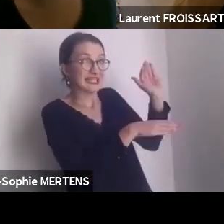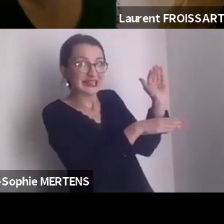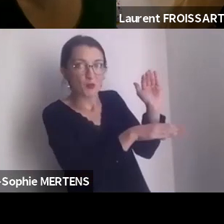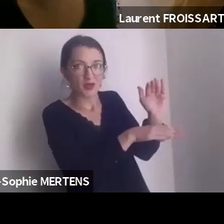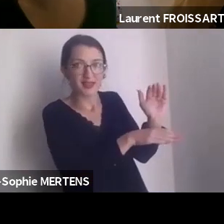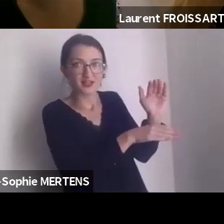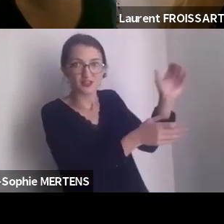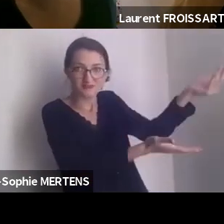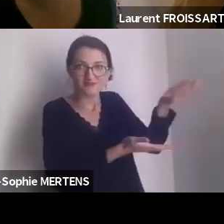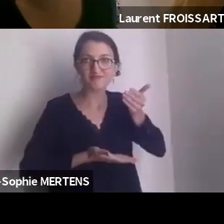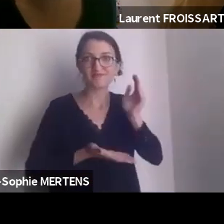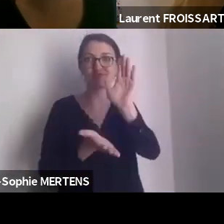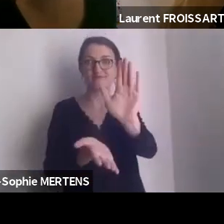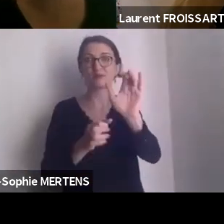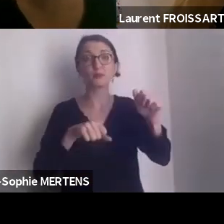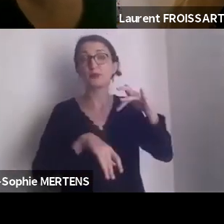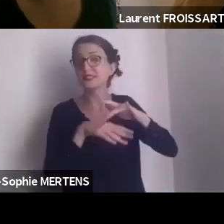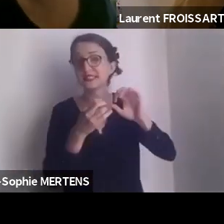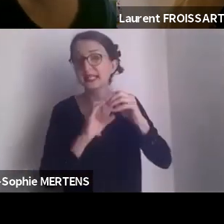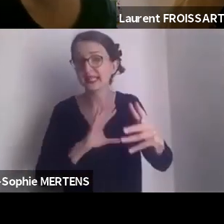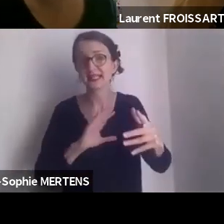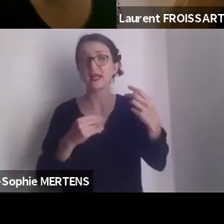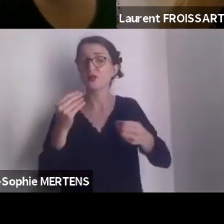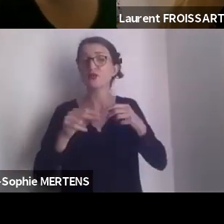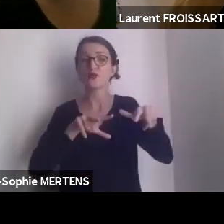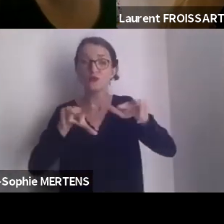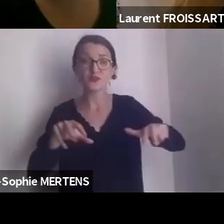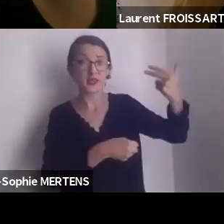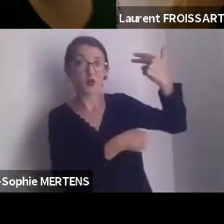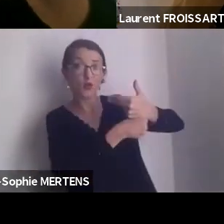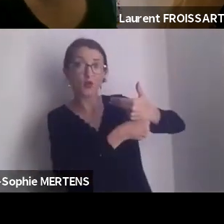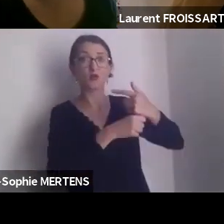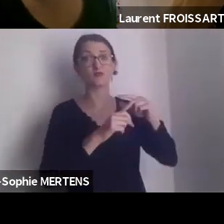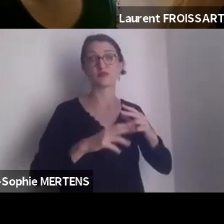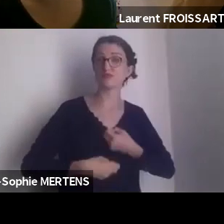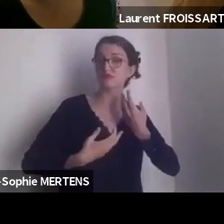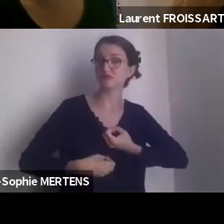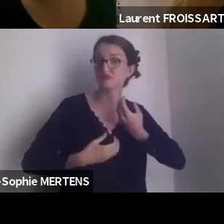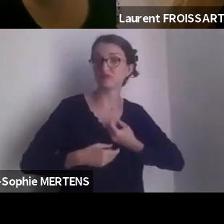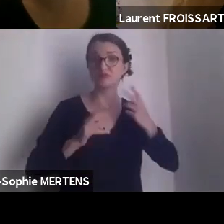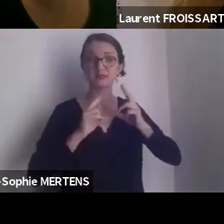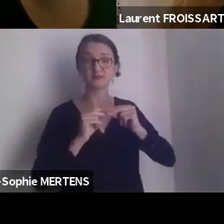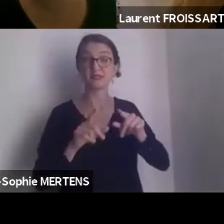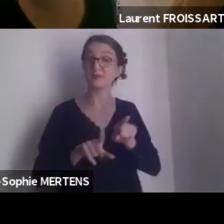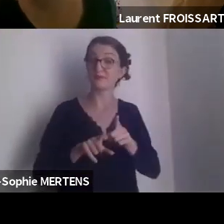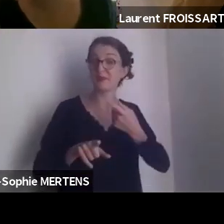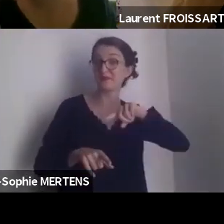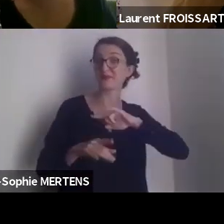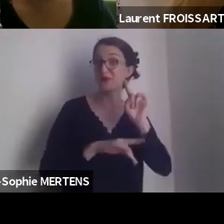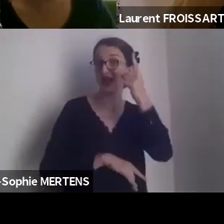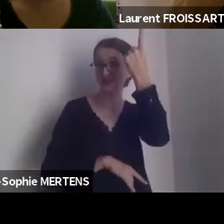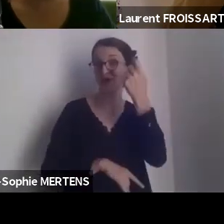témoigner. Ça peut être sur un site internet, faire une petite vidéo. Nous-mêmes, voilà, Shop, on souhaite aussi mettre en place ce conseil.